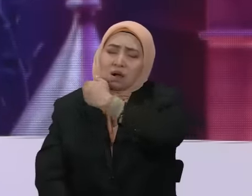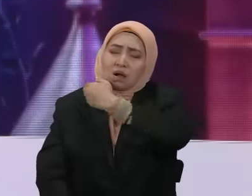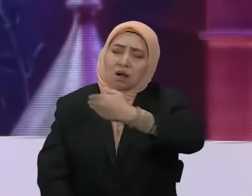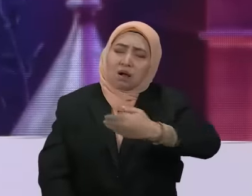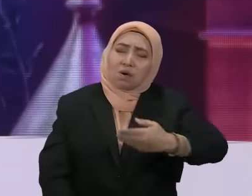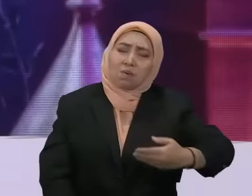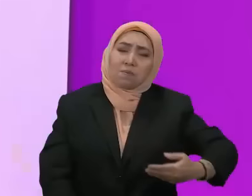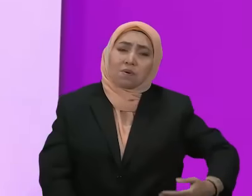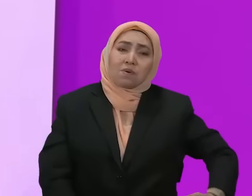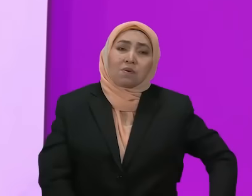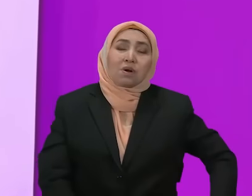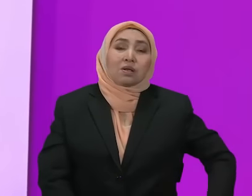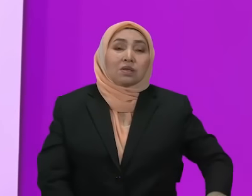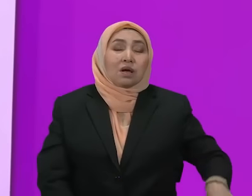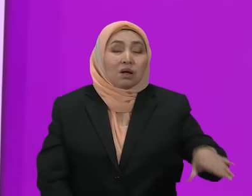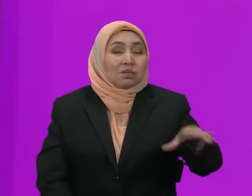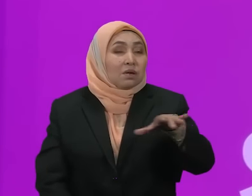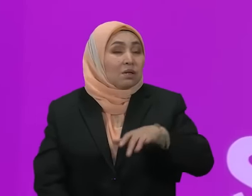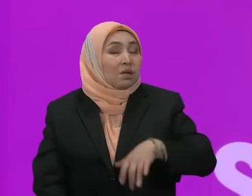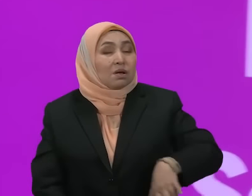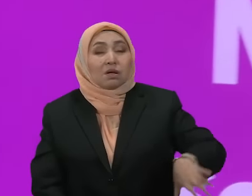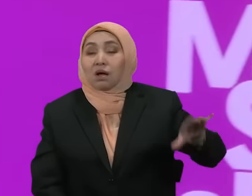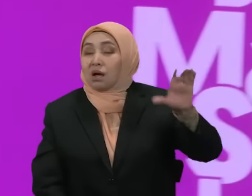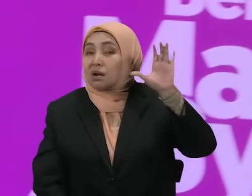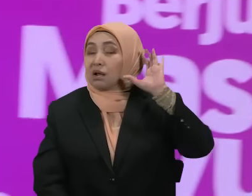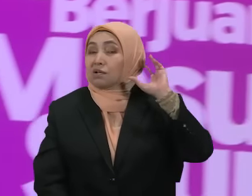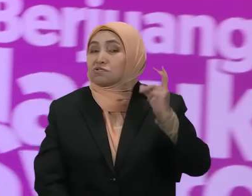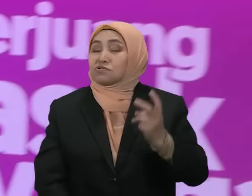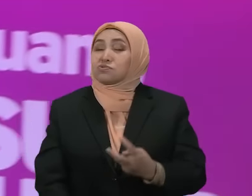umrah. Terdengar suara